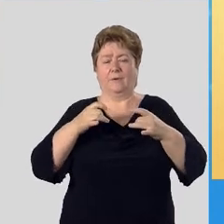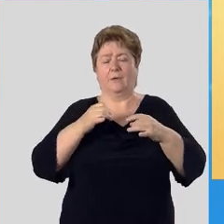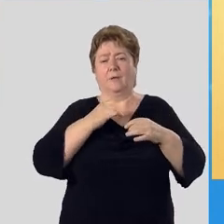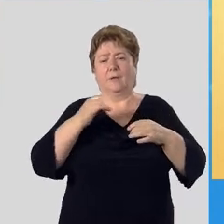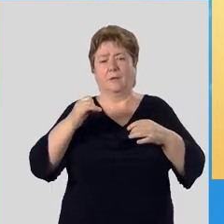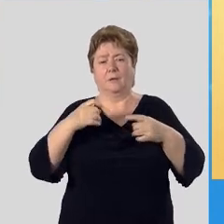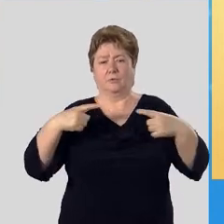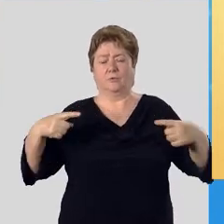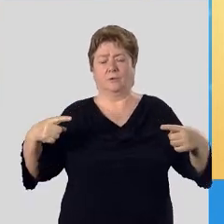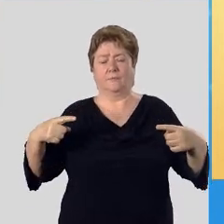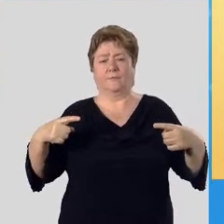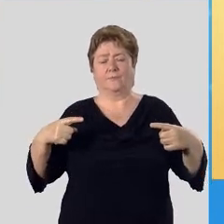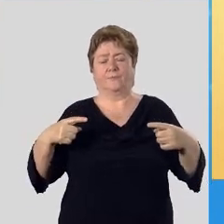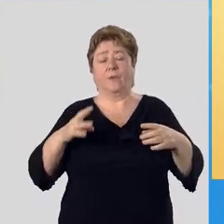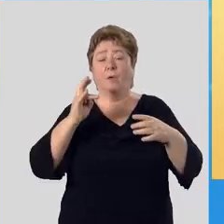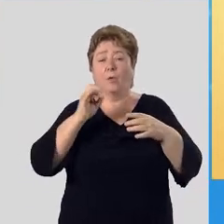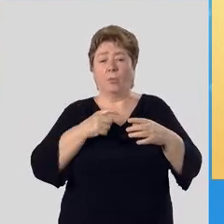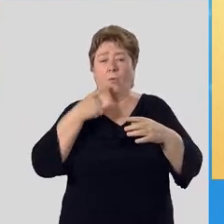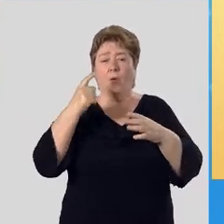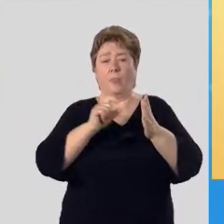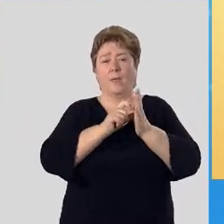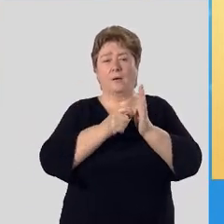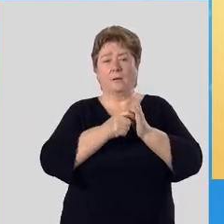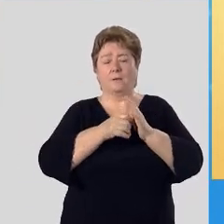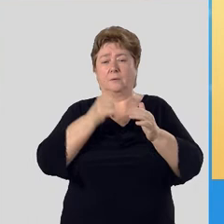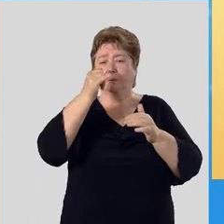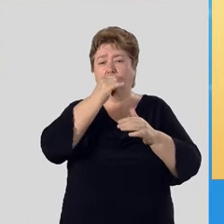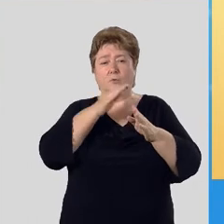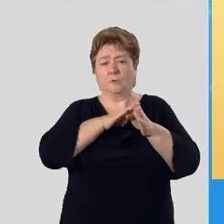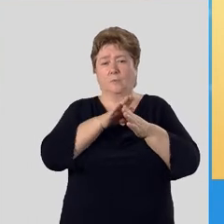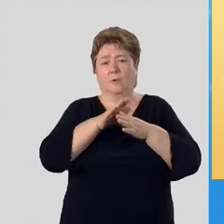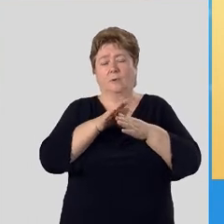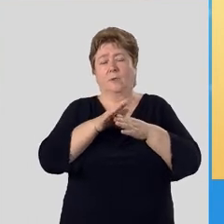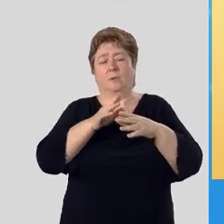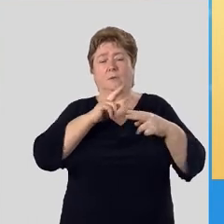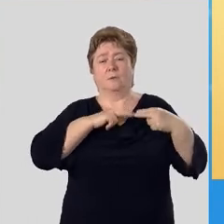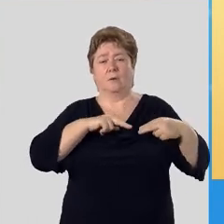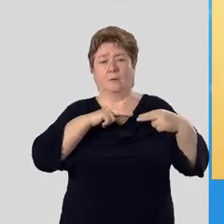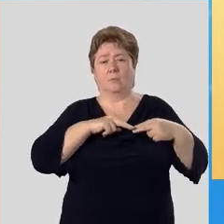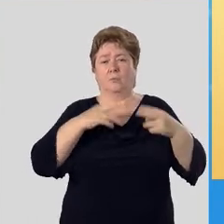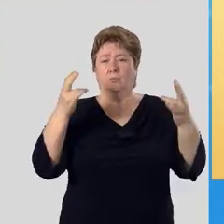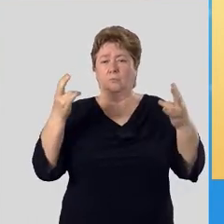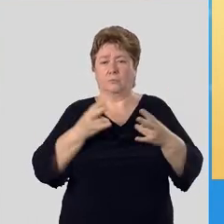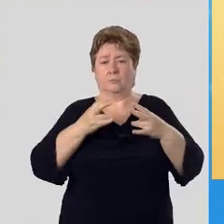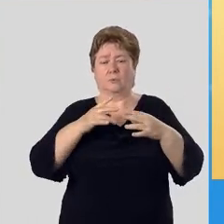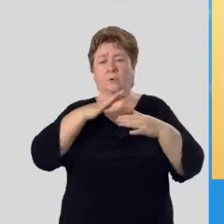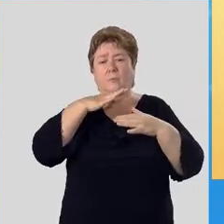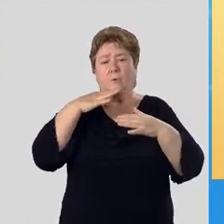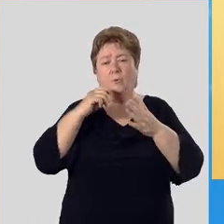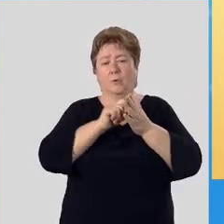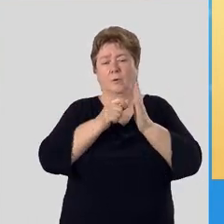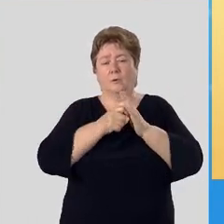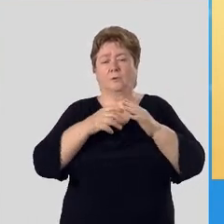и другие. Но одна клетка не справляется с выполнением функций, необходимых